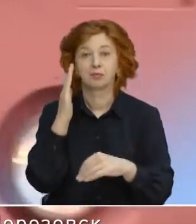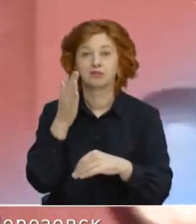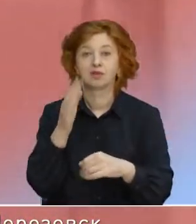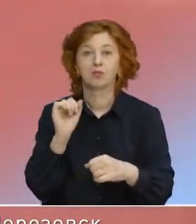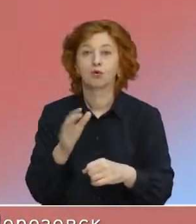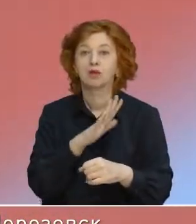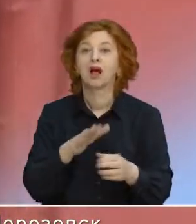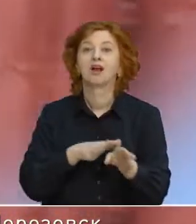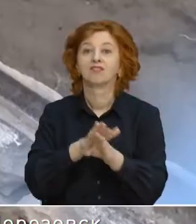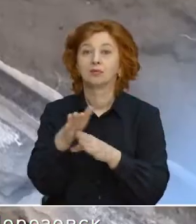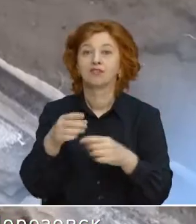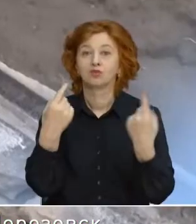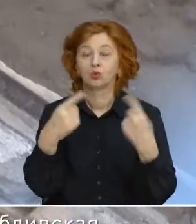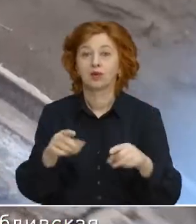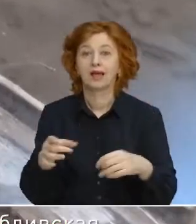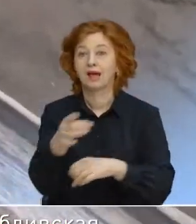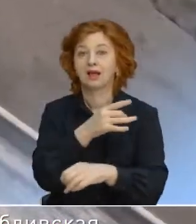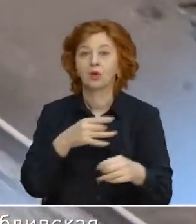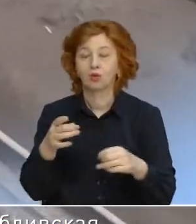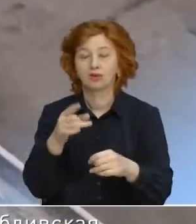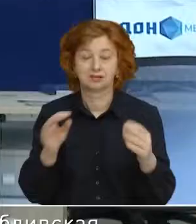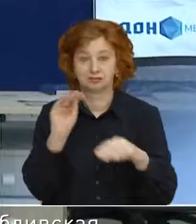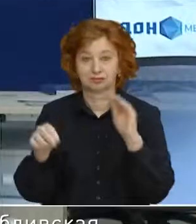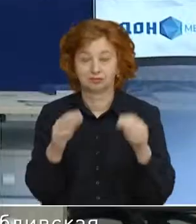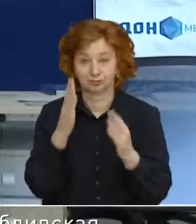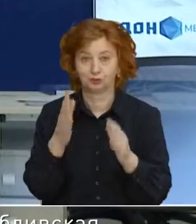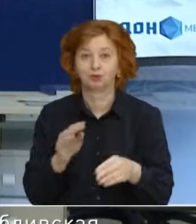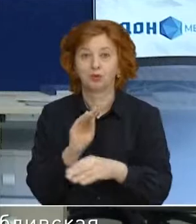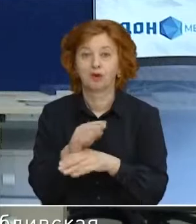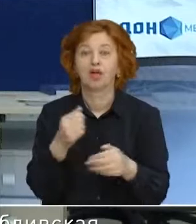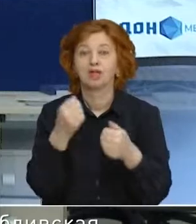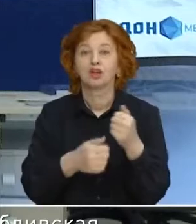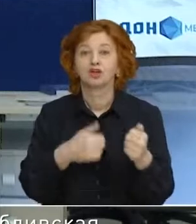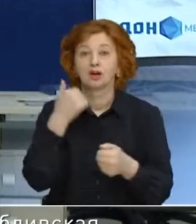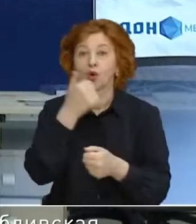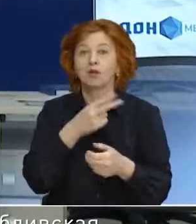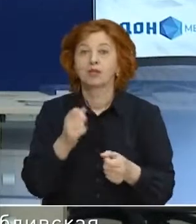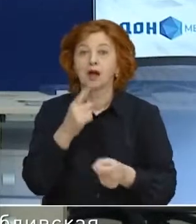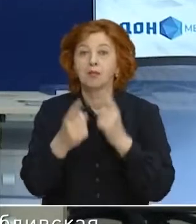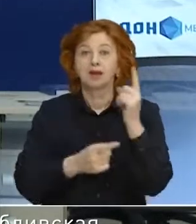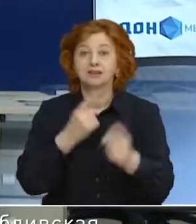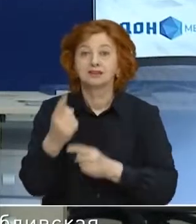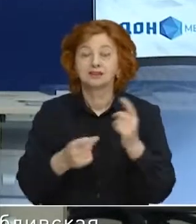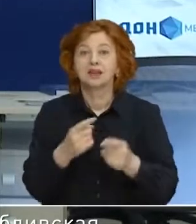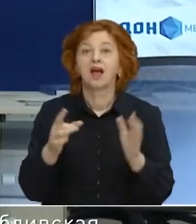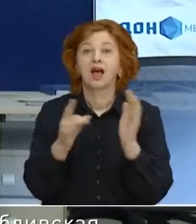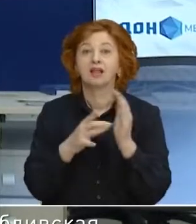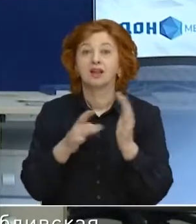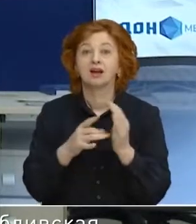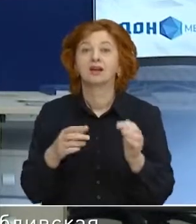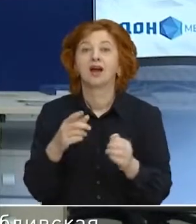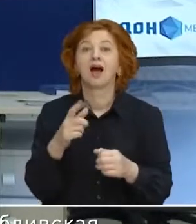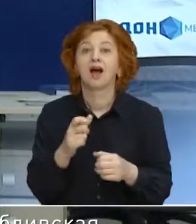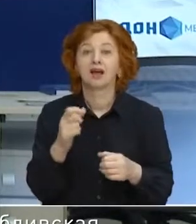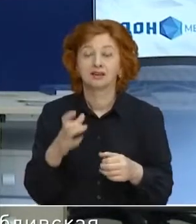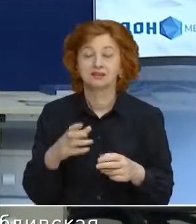может быть реализован в других регионах страны. Ежегодно на модернизацию оборудования энергоблоков Ростовская